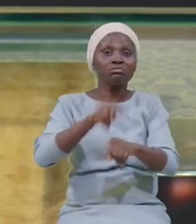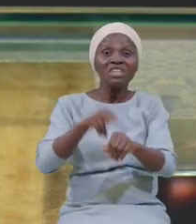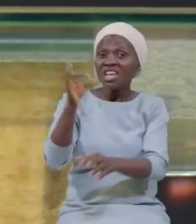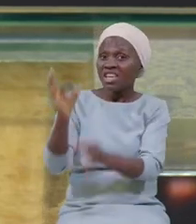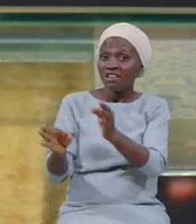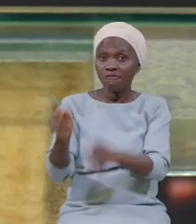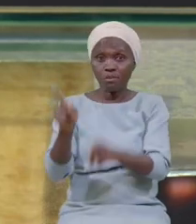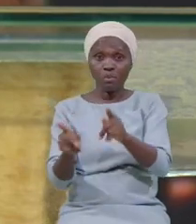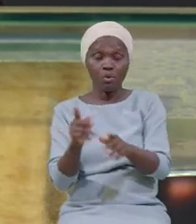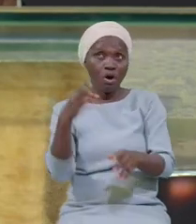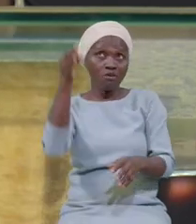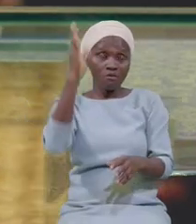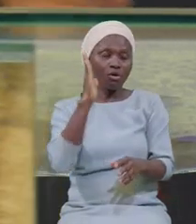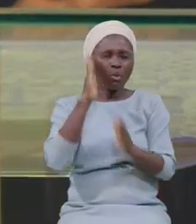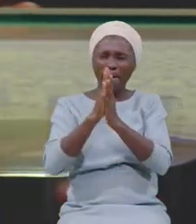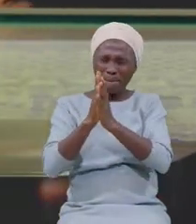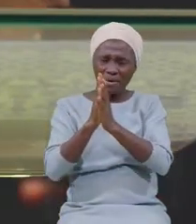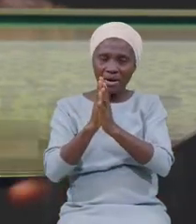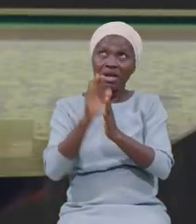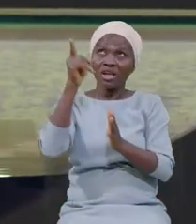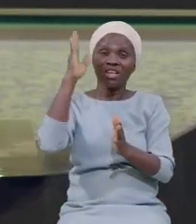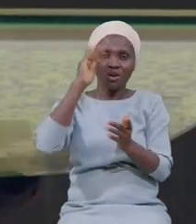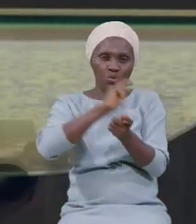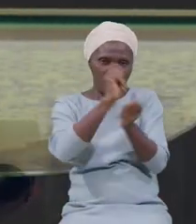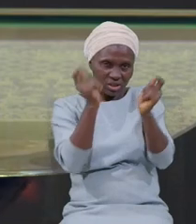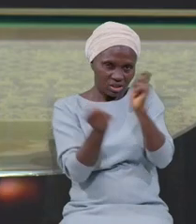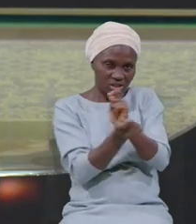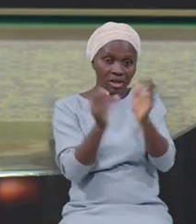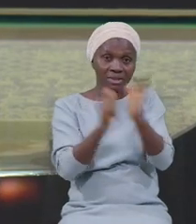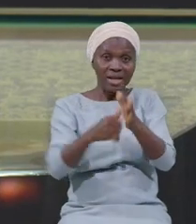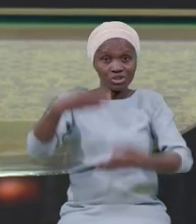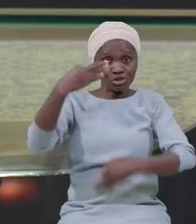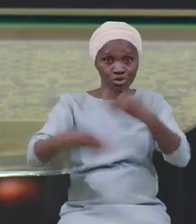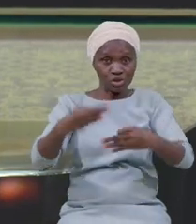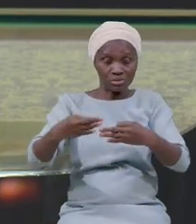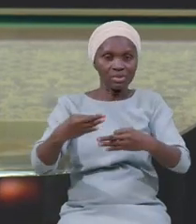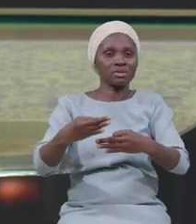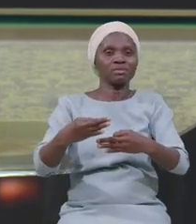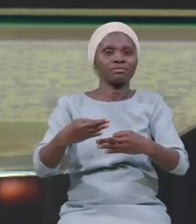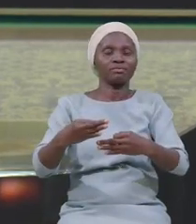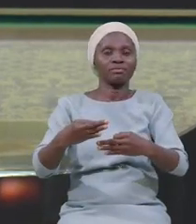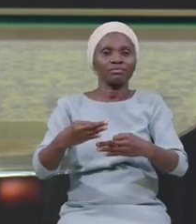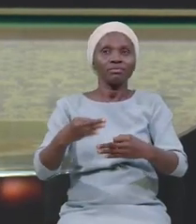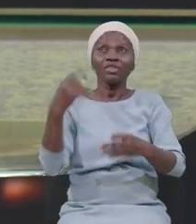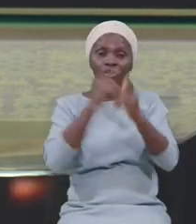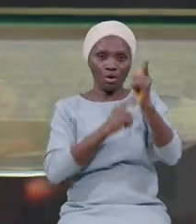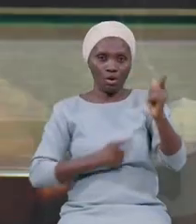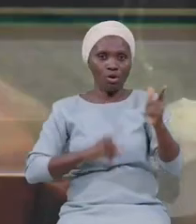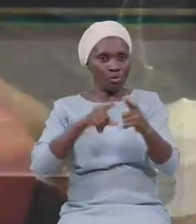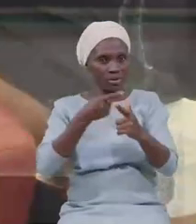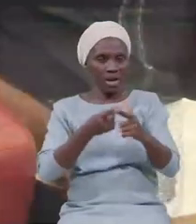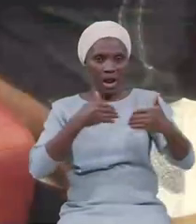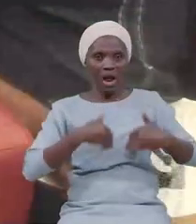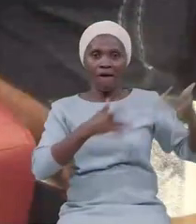Dieu va chercher la face du Seigneur, le Seigneur va inverser ou révoquer le jugement. Le Seigneur